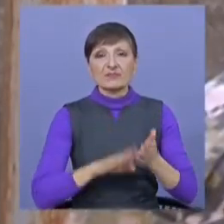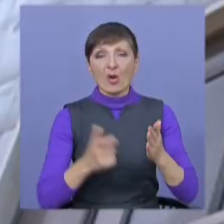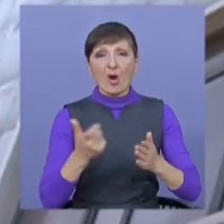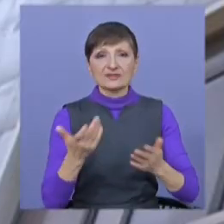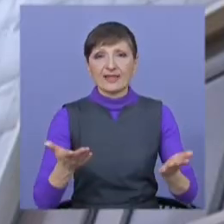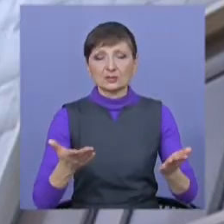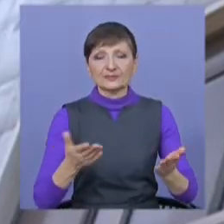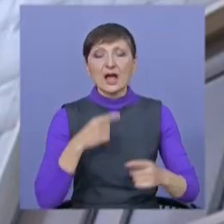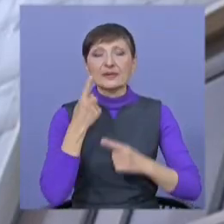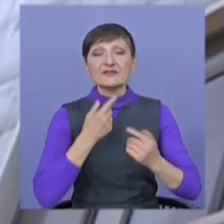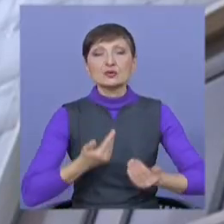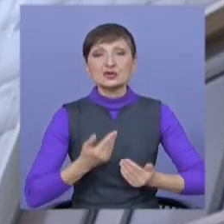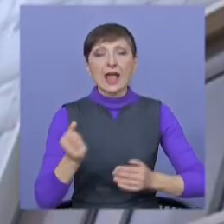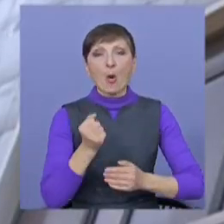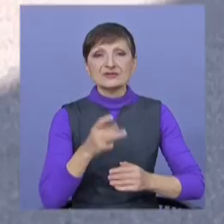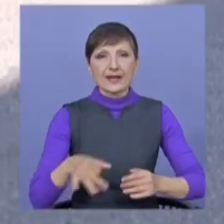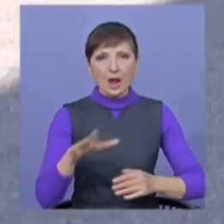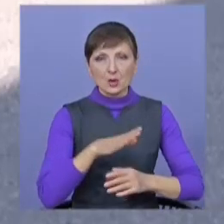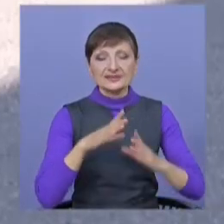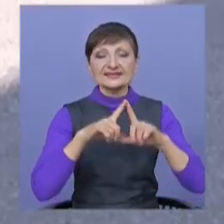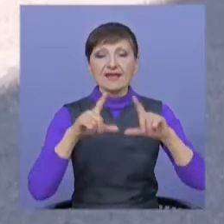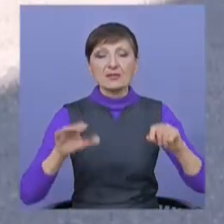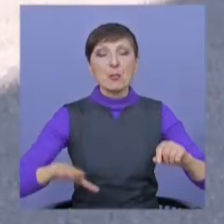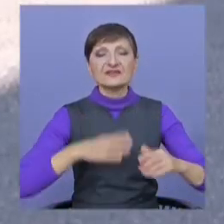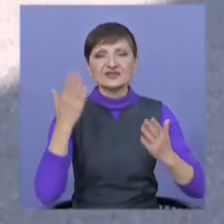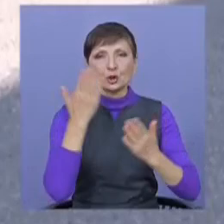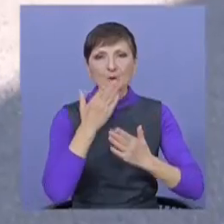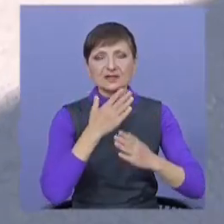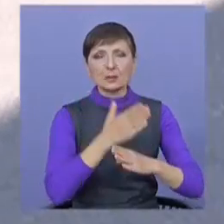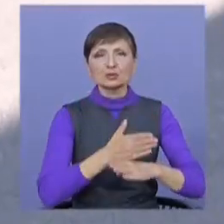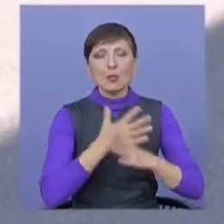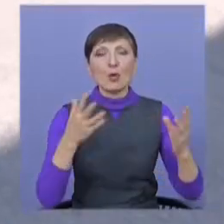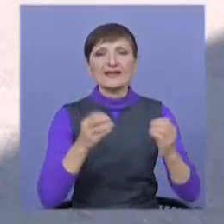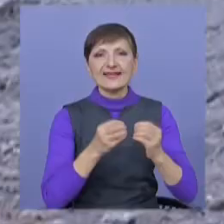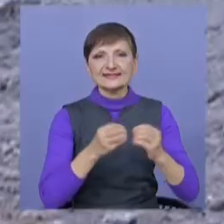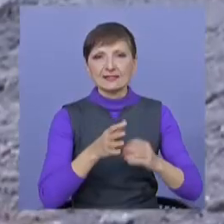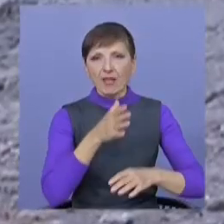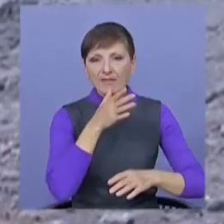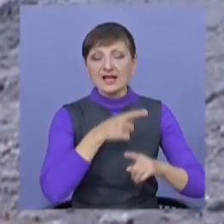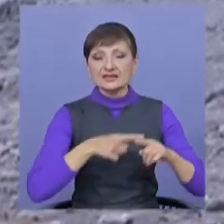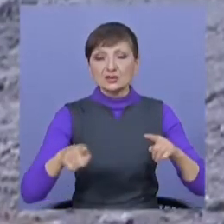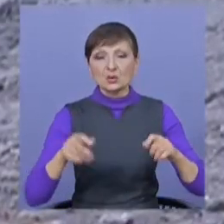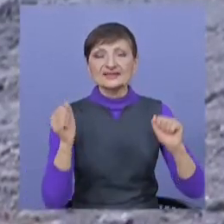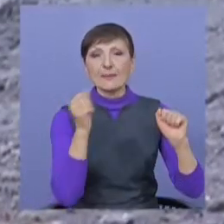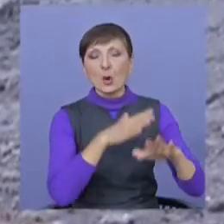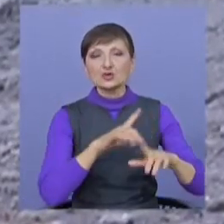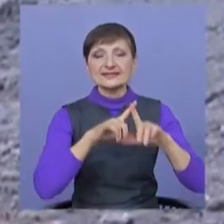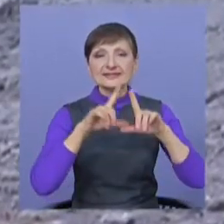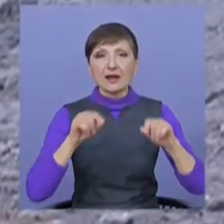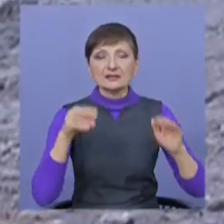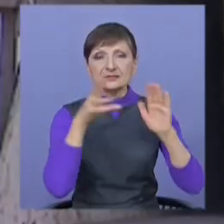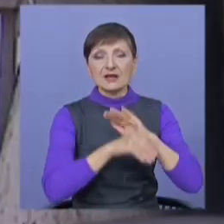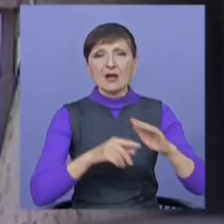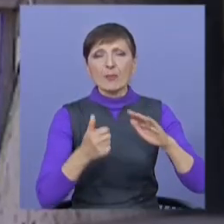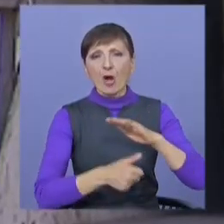бесхозный. По словам жителей Ауэзовского района, здание бывшего кинотеатра пустует более 10 лет. За эти годы заброшенное строение заселили